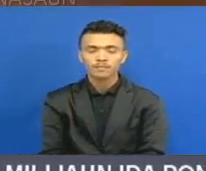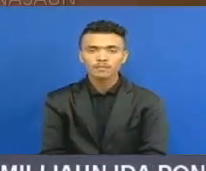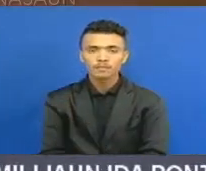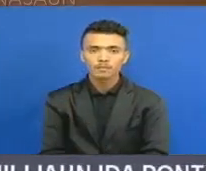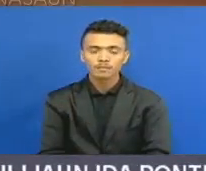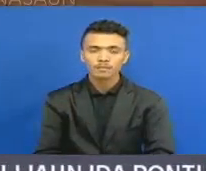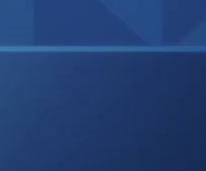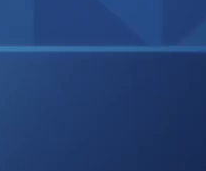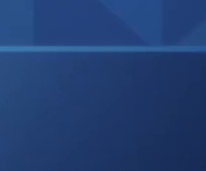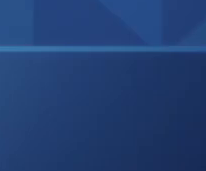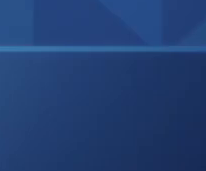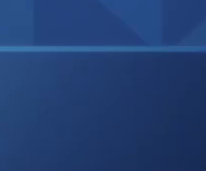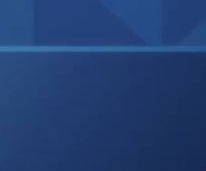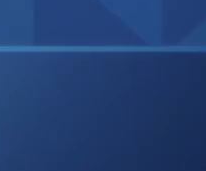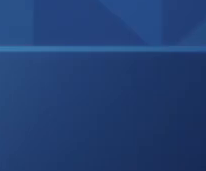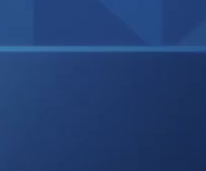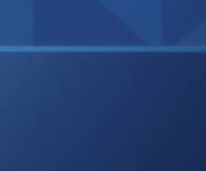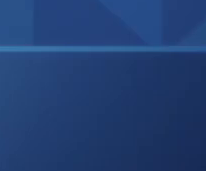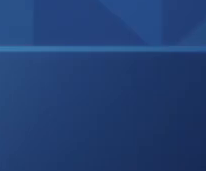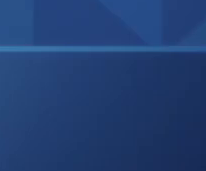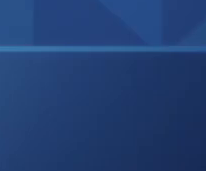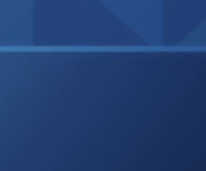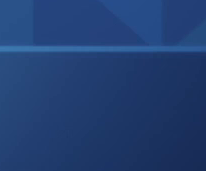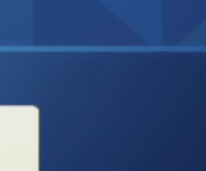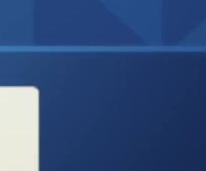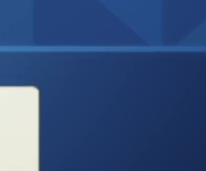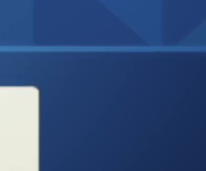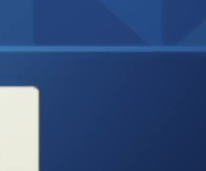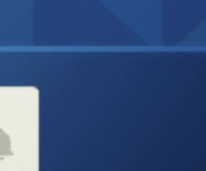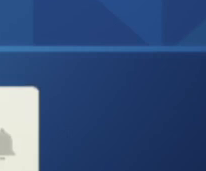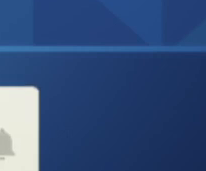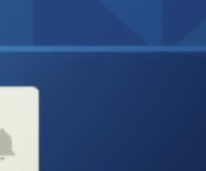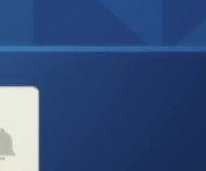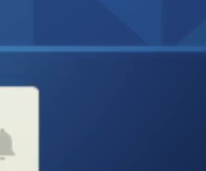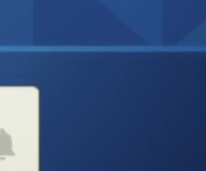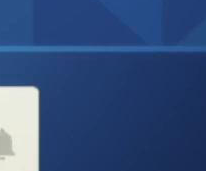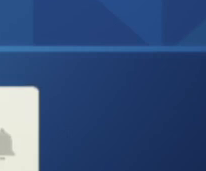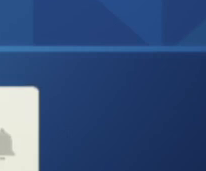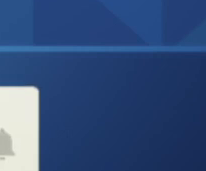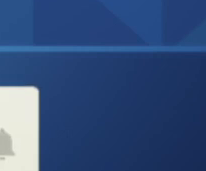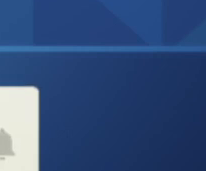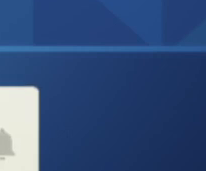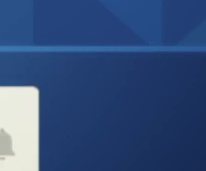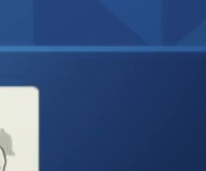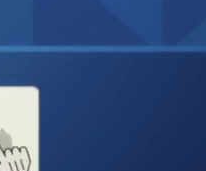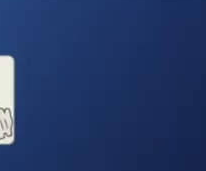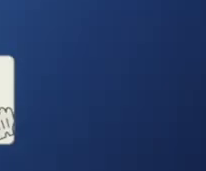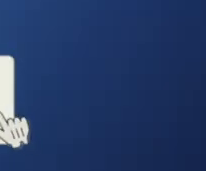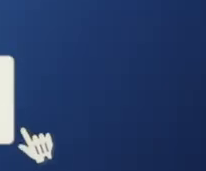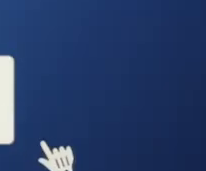ba RTTL. Hai, telespectadores, atu hetan informasan aktuais no faktuais, kita lua